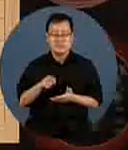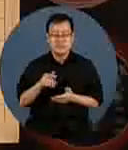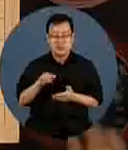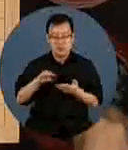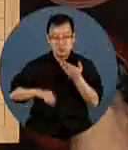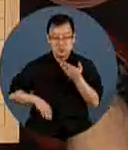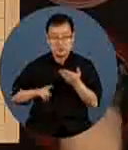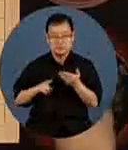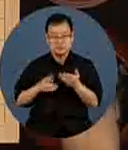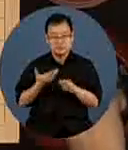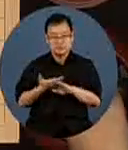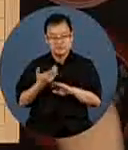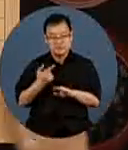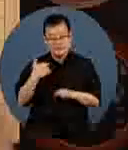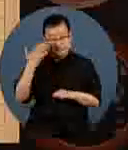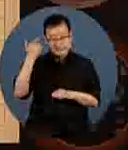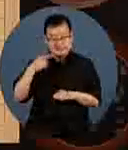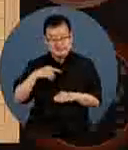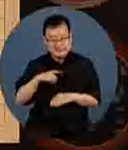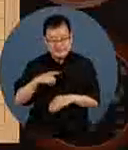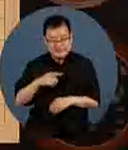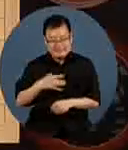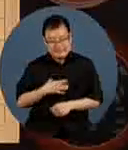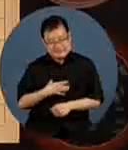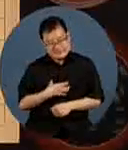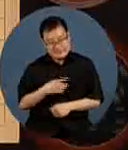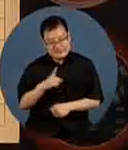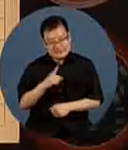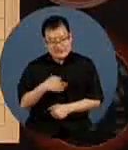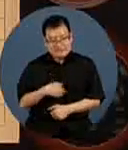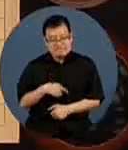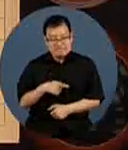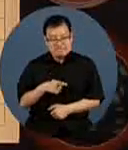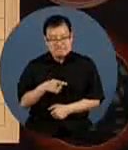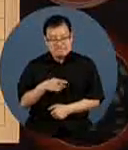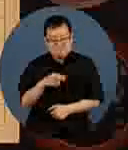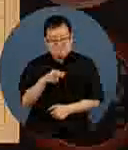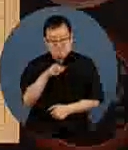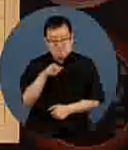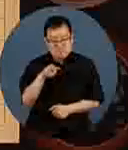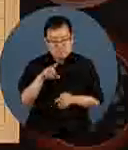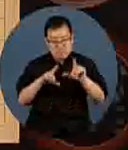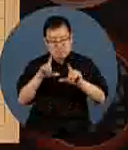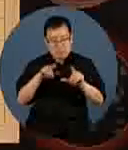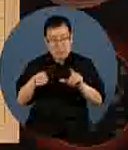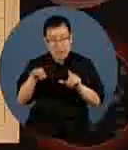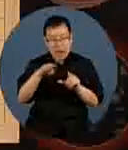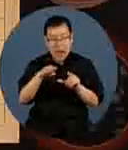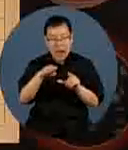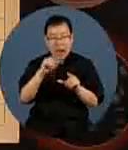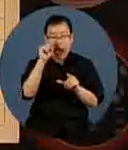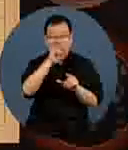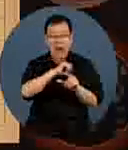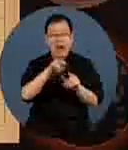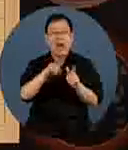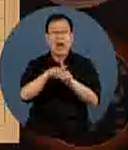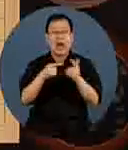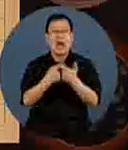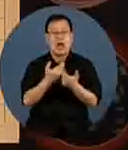참 가슴을 조이면서 마무리를 보고 있는 장면으로 보시면 더 실감이 나실 겁니다. 네.